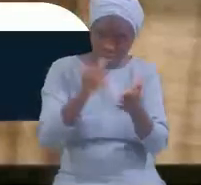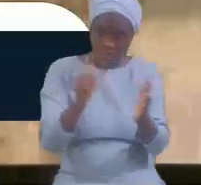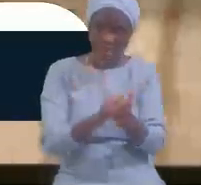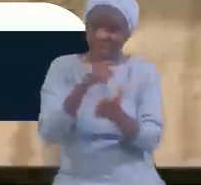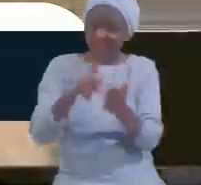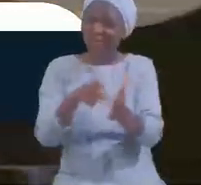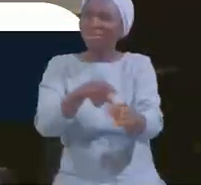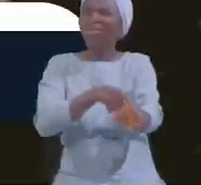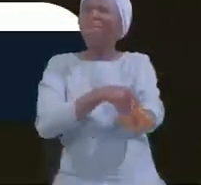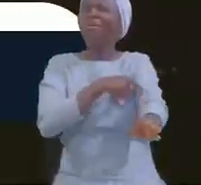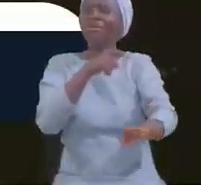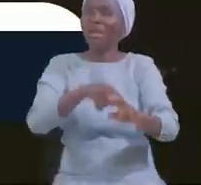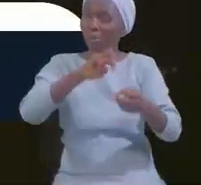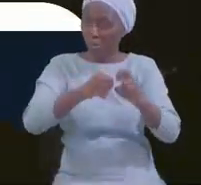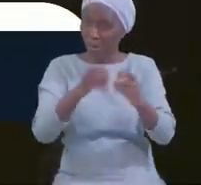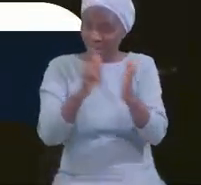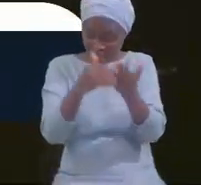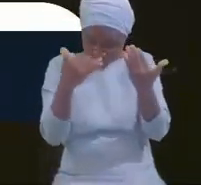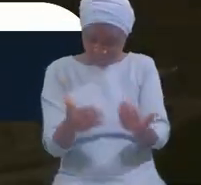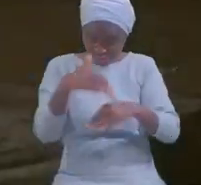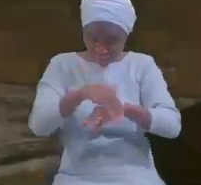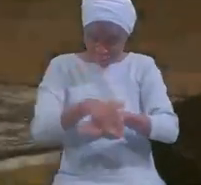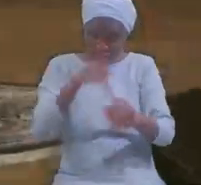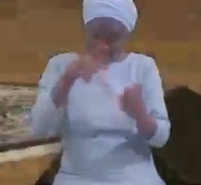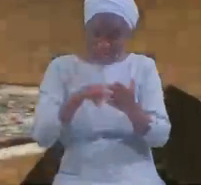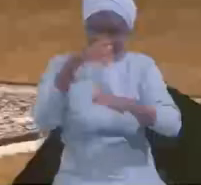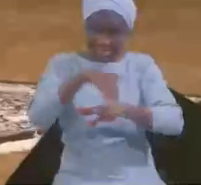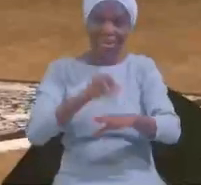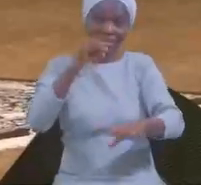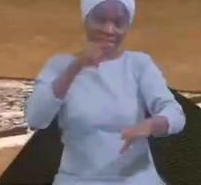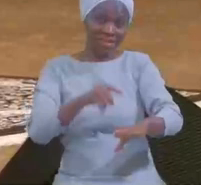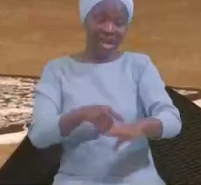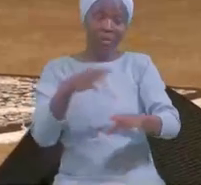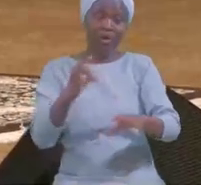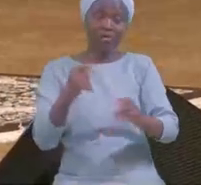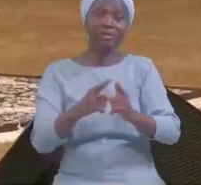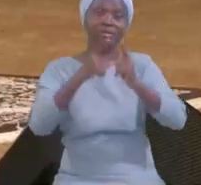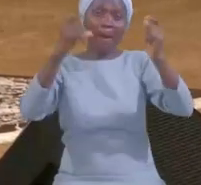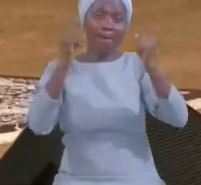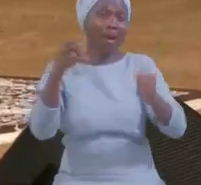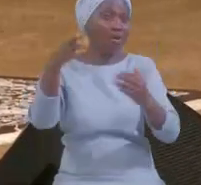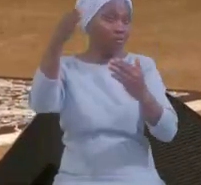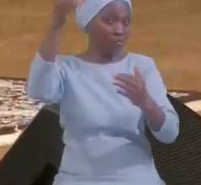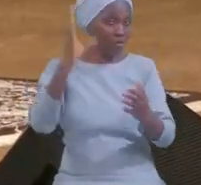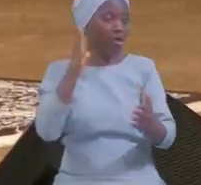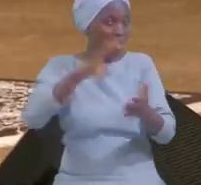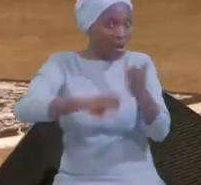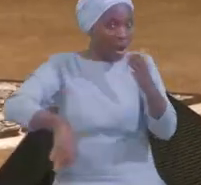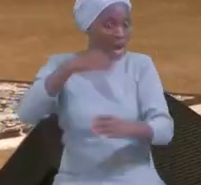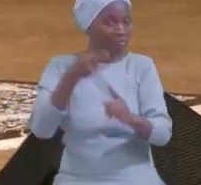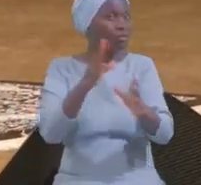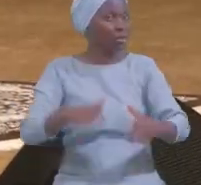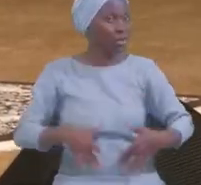crois que ce problème de longue date sera ôté par cette soirée